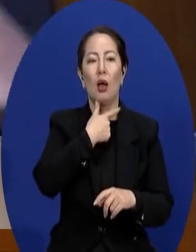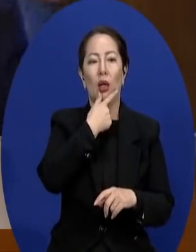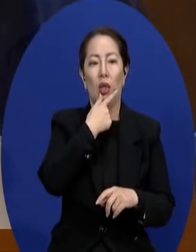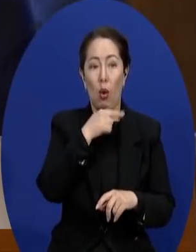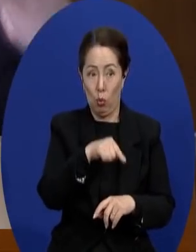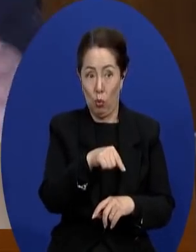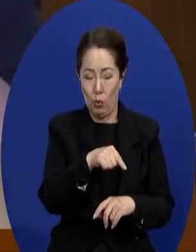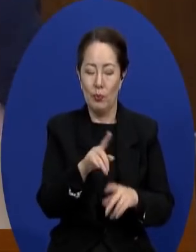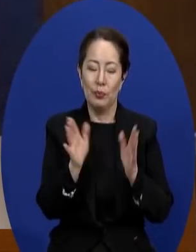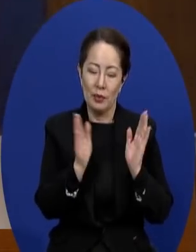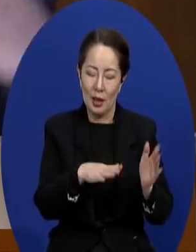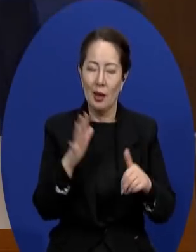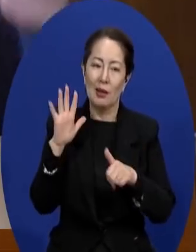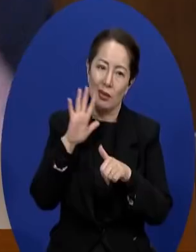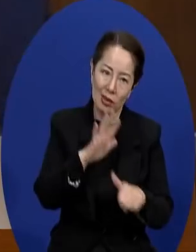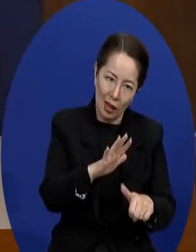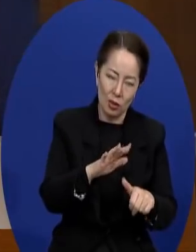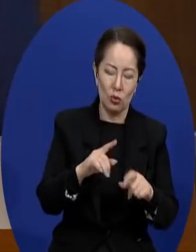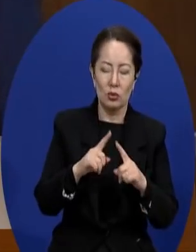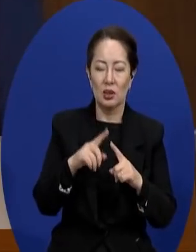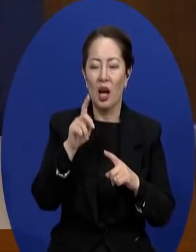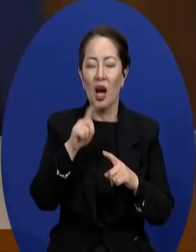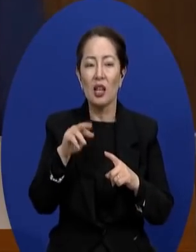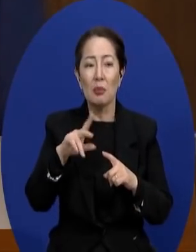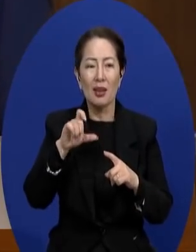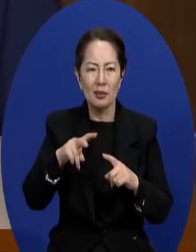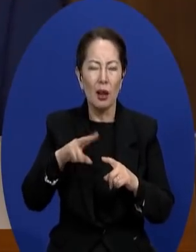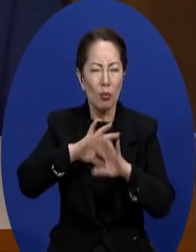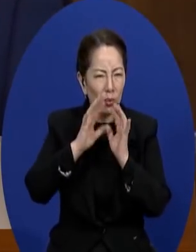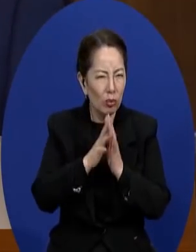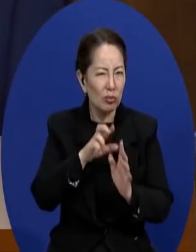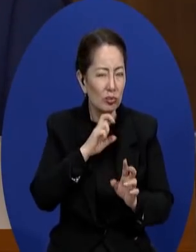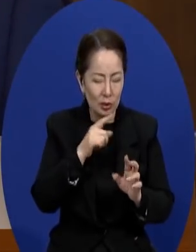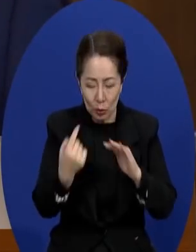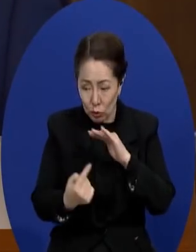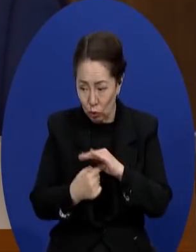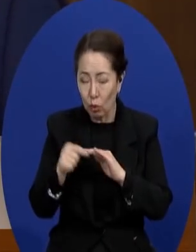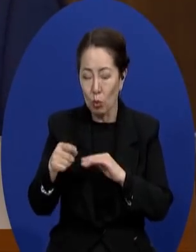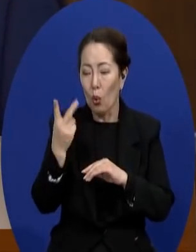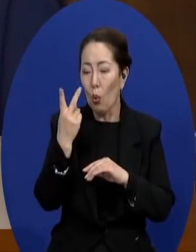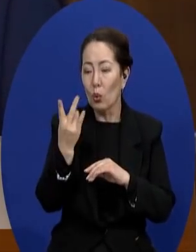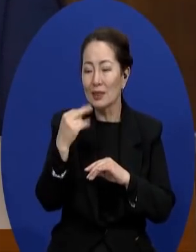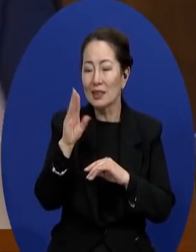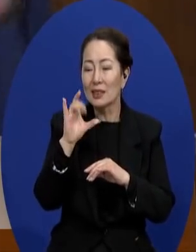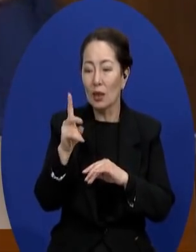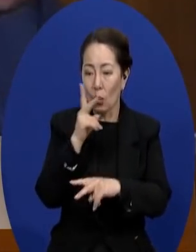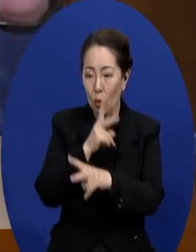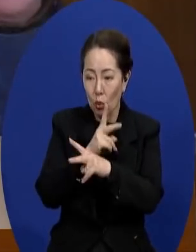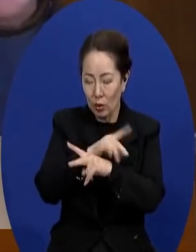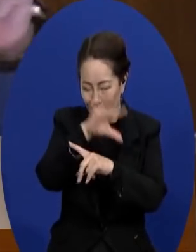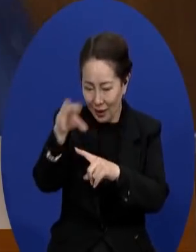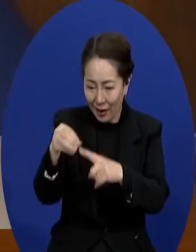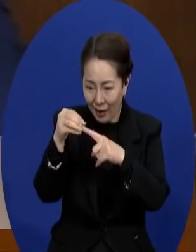дарангуйлал хилмигдүүлэлт бүх хүмний их үндэс болчих гээд байгаа учраас үндсэн хуулийн гол агуулга бол эрх